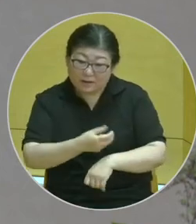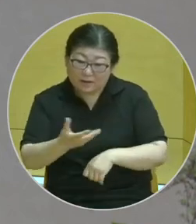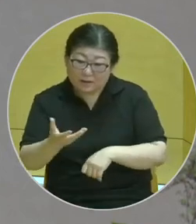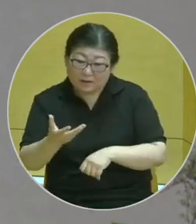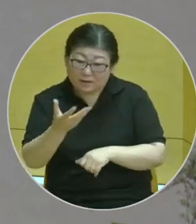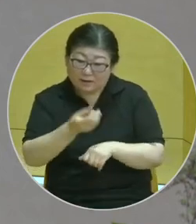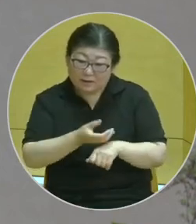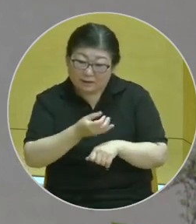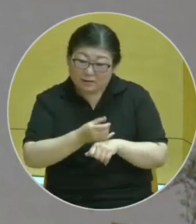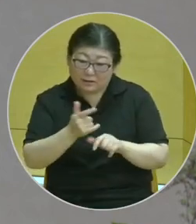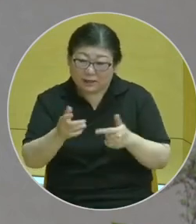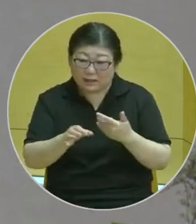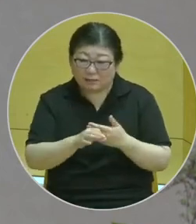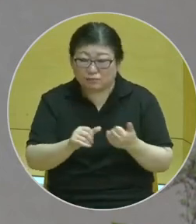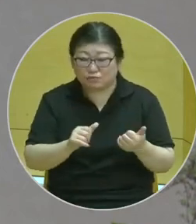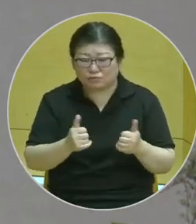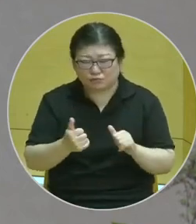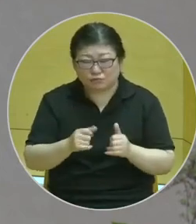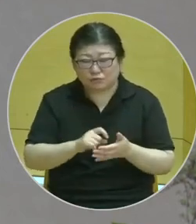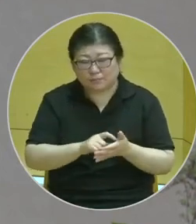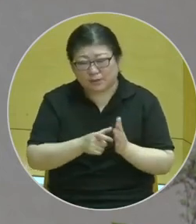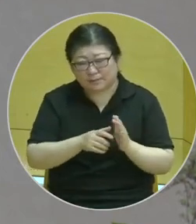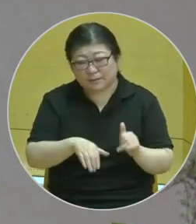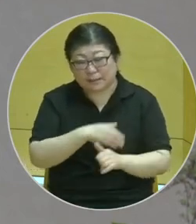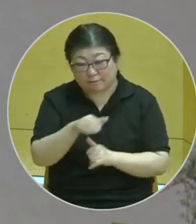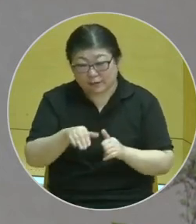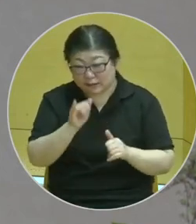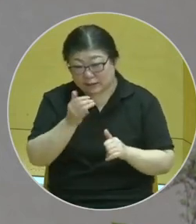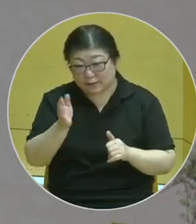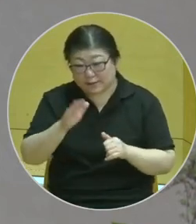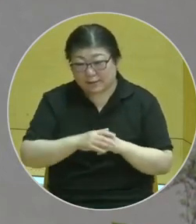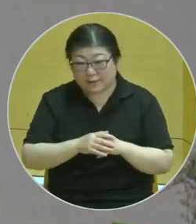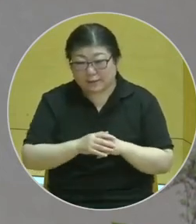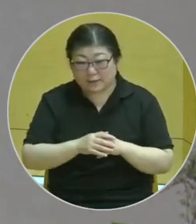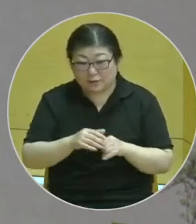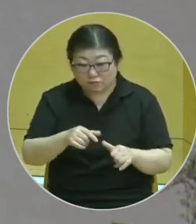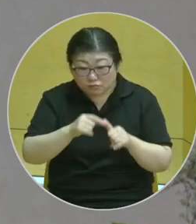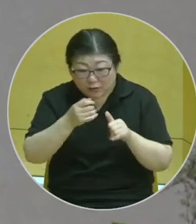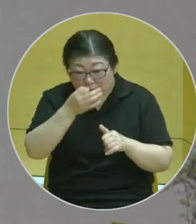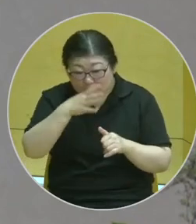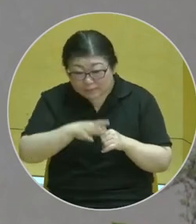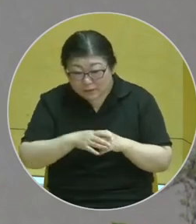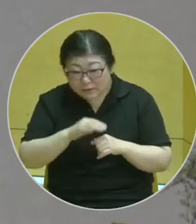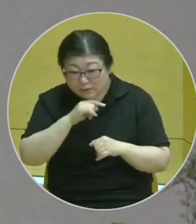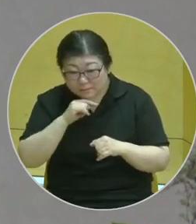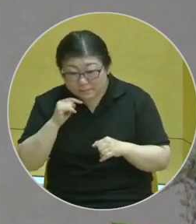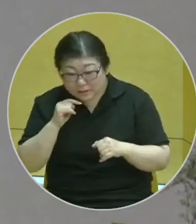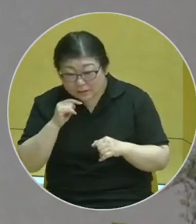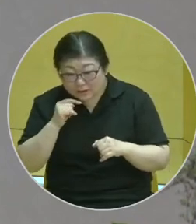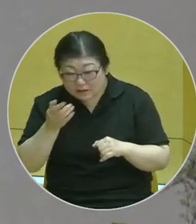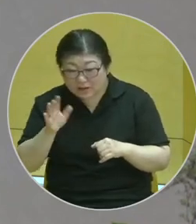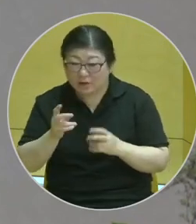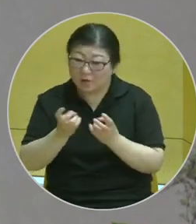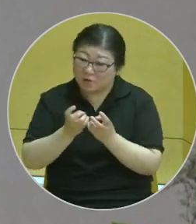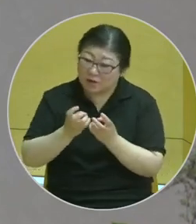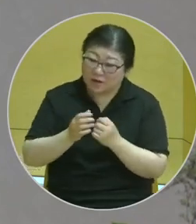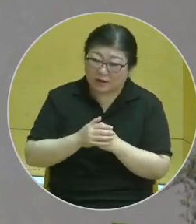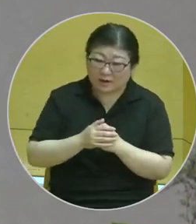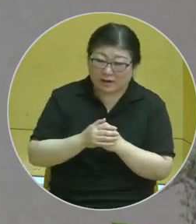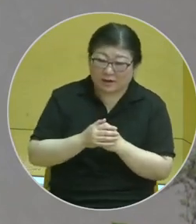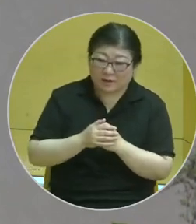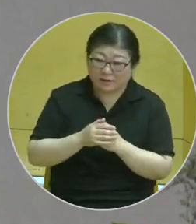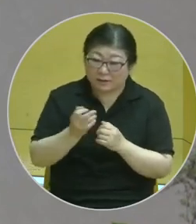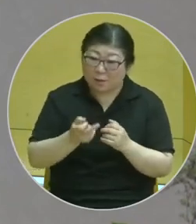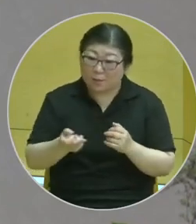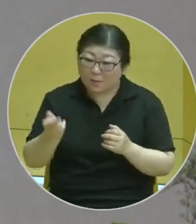없는 상황 속에 있었습니다 이 피가 구하기 힘든 p 라서 어떻게 할까 그래서 보니까 그것 빳 조그만